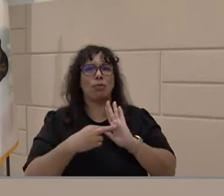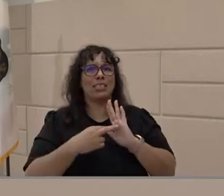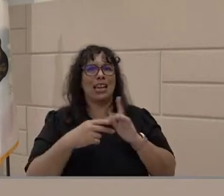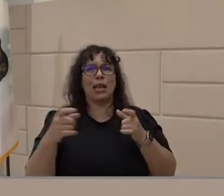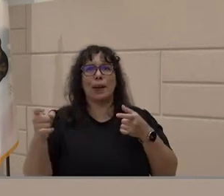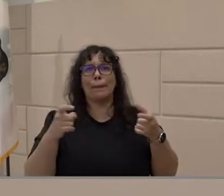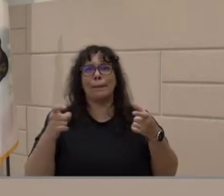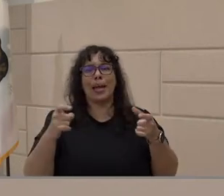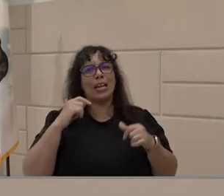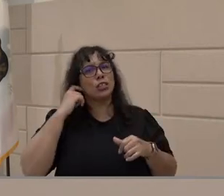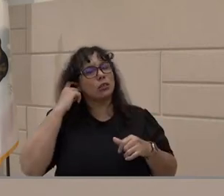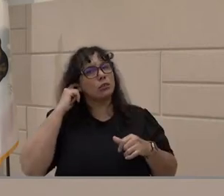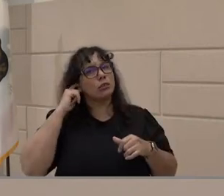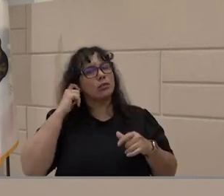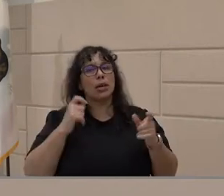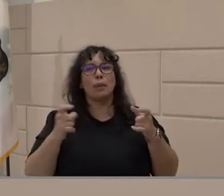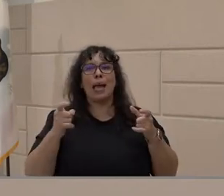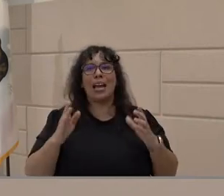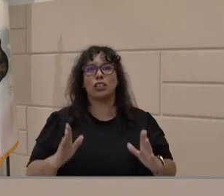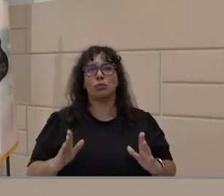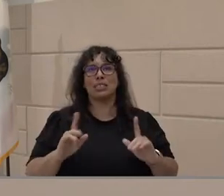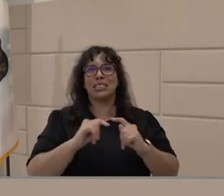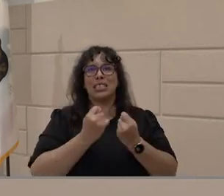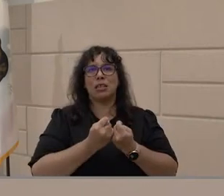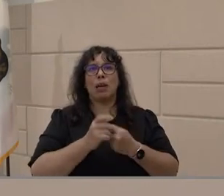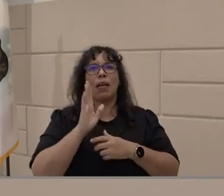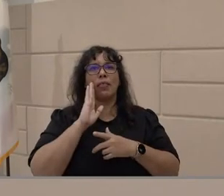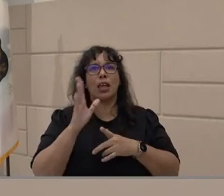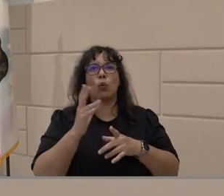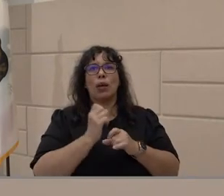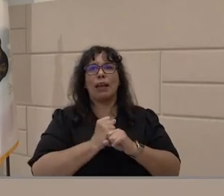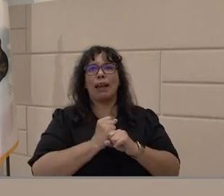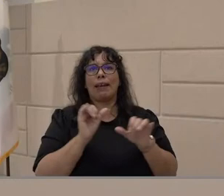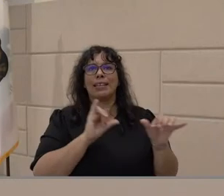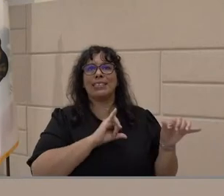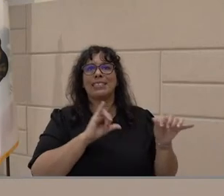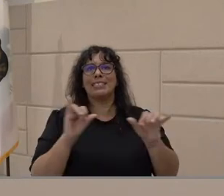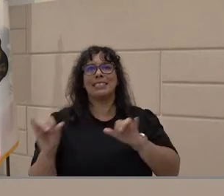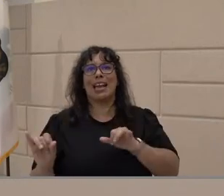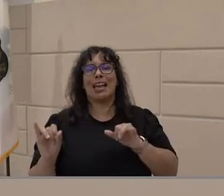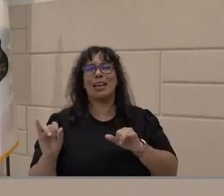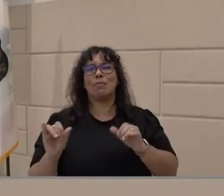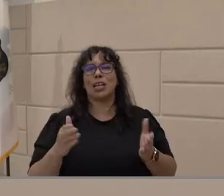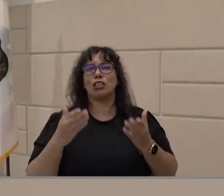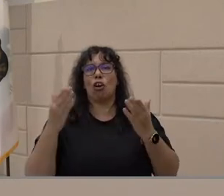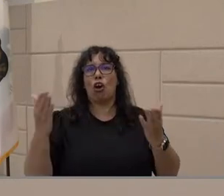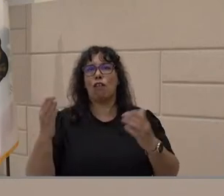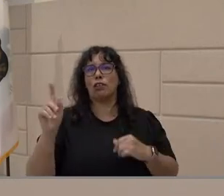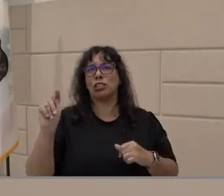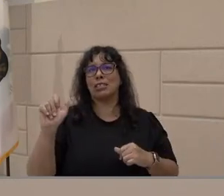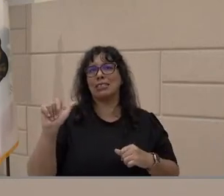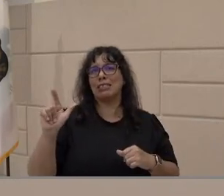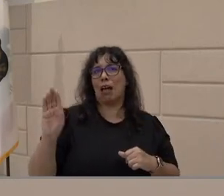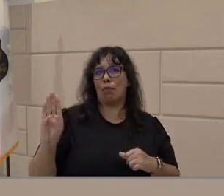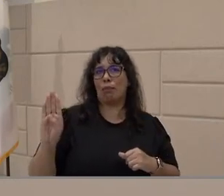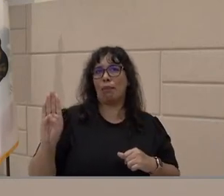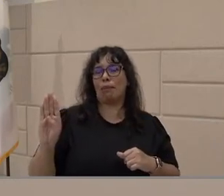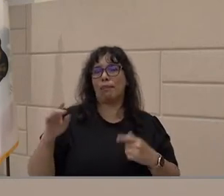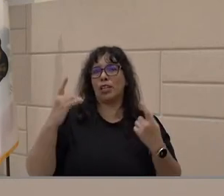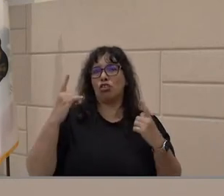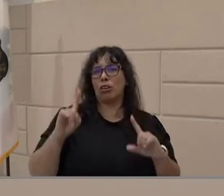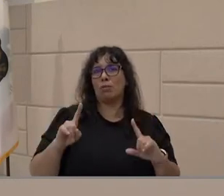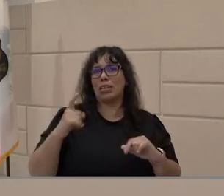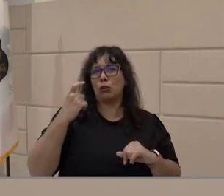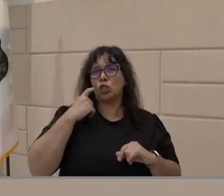មគ្រូដូច្នេះអ្វីដែលពួកគ្រូទទួលបានគឺបុគ្គលធ្វើការផ្សេងទៀតក៏នឹងទទួល